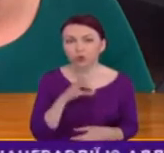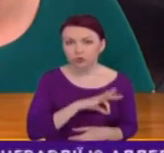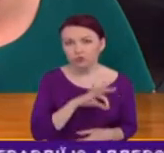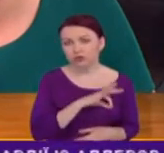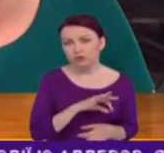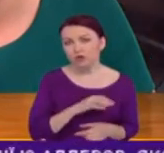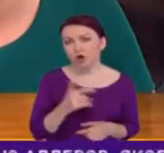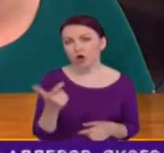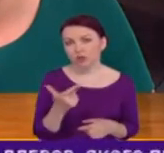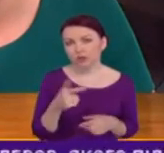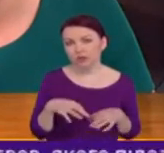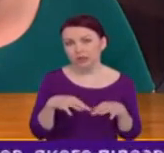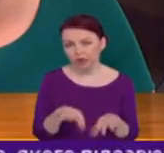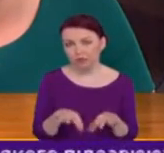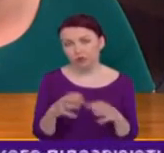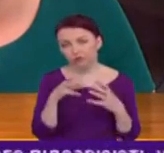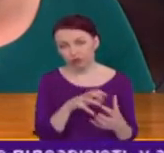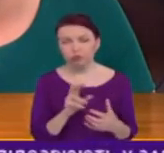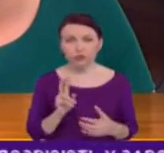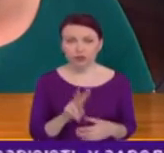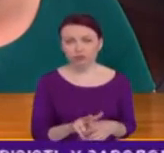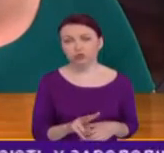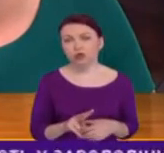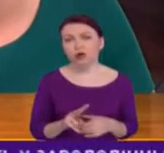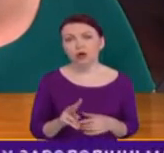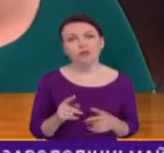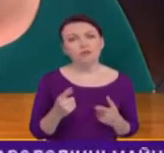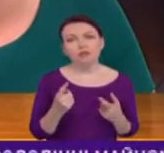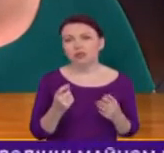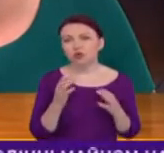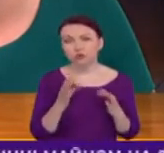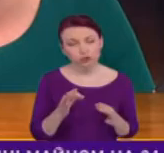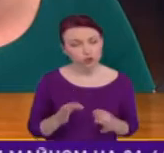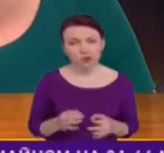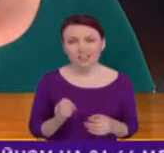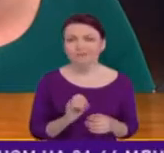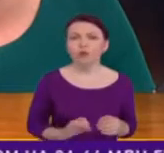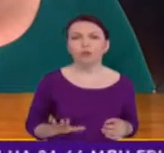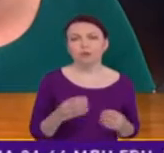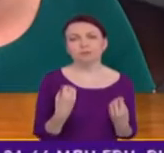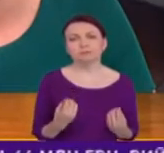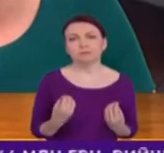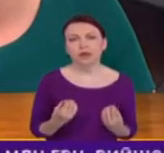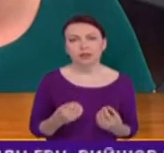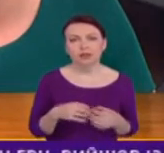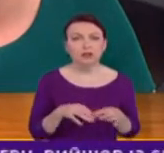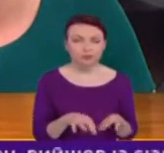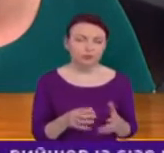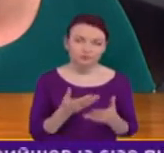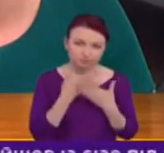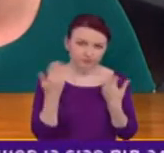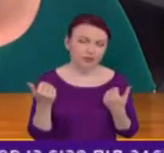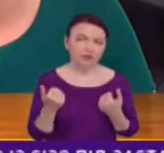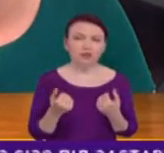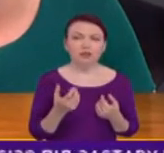користуватися громадським транспортом. Звичайно, він не настільки там, не на 100% європейський, такий в Європі, тому що там це